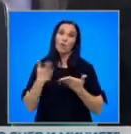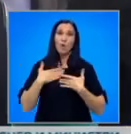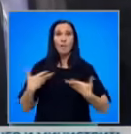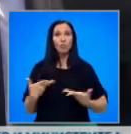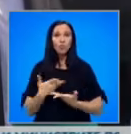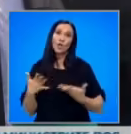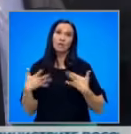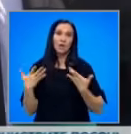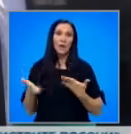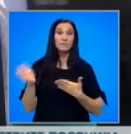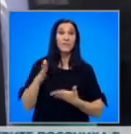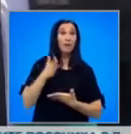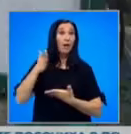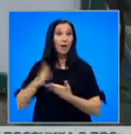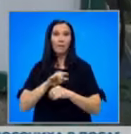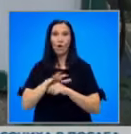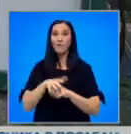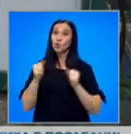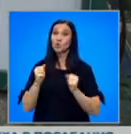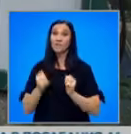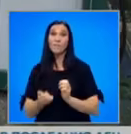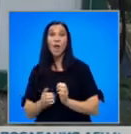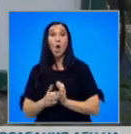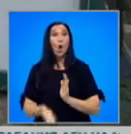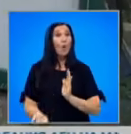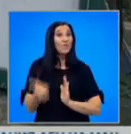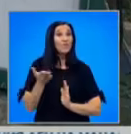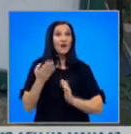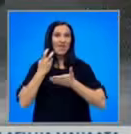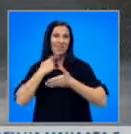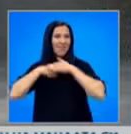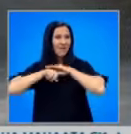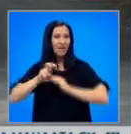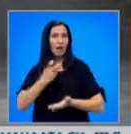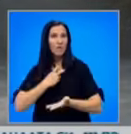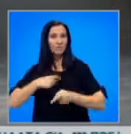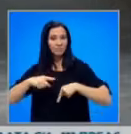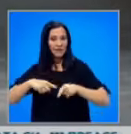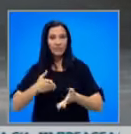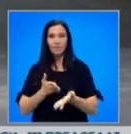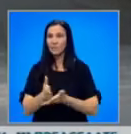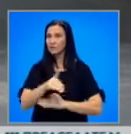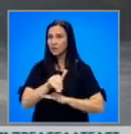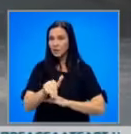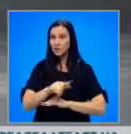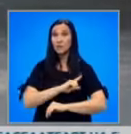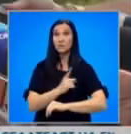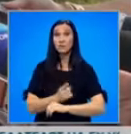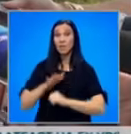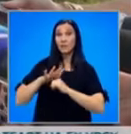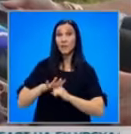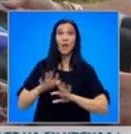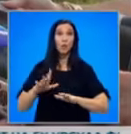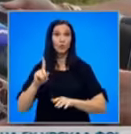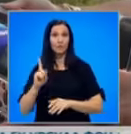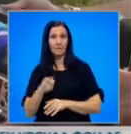нужда и го желая. След края на COVID очакваме увеличаване на нелегалния трафик през граничните пунктове. Засилен натиск, ако